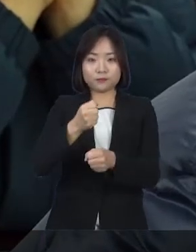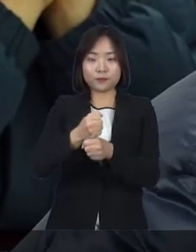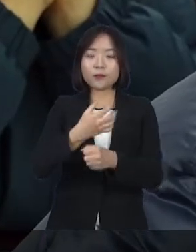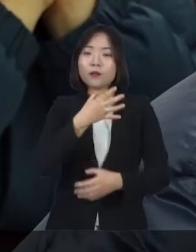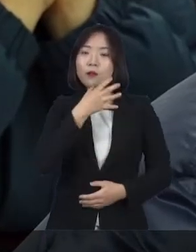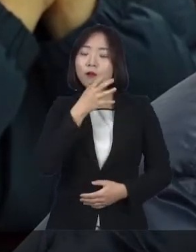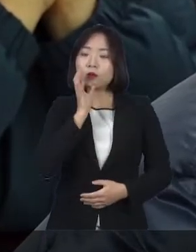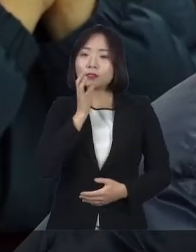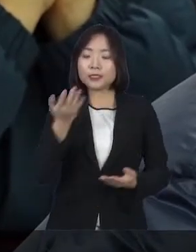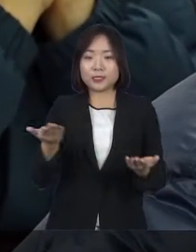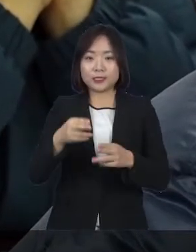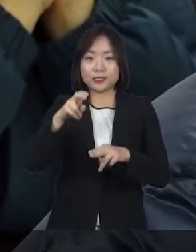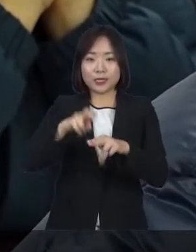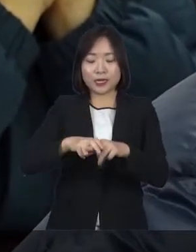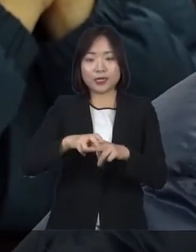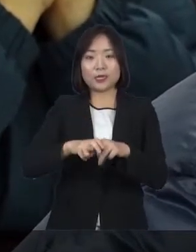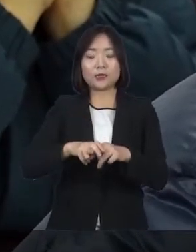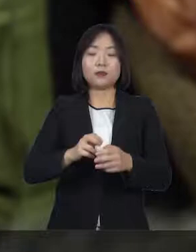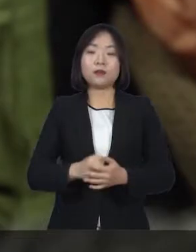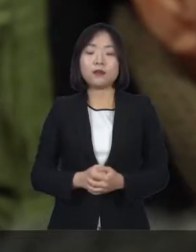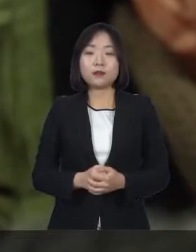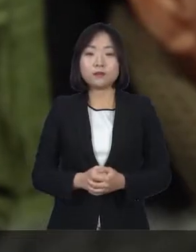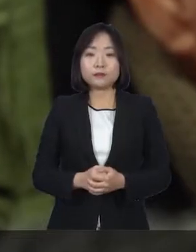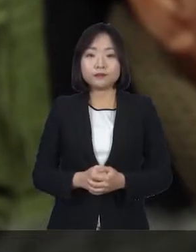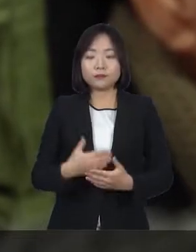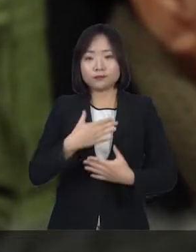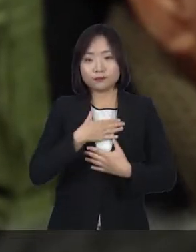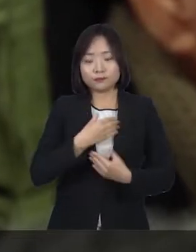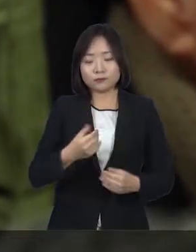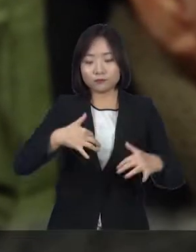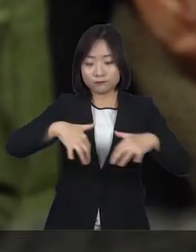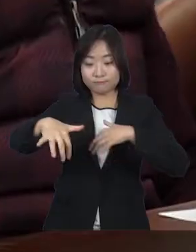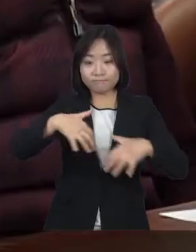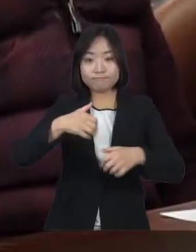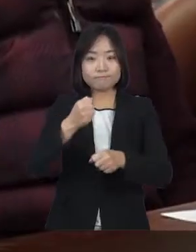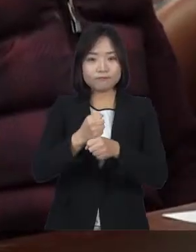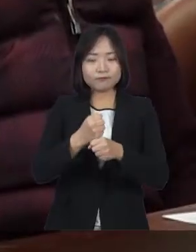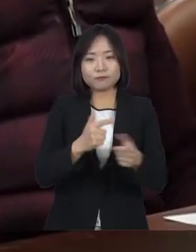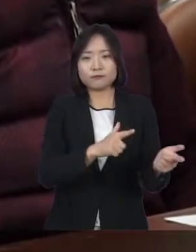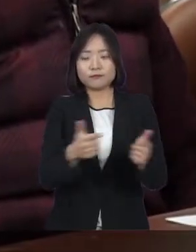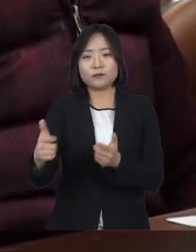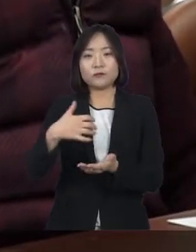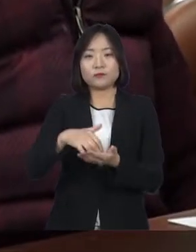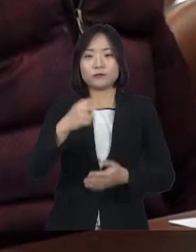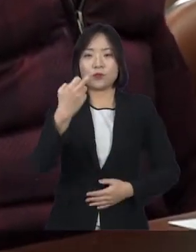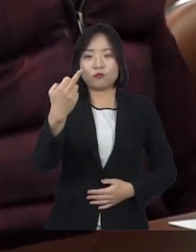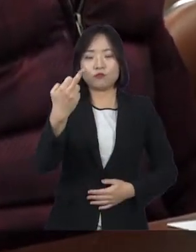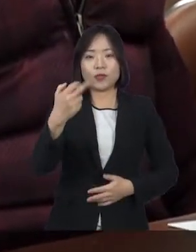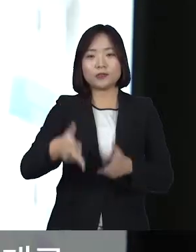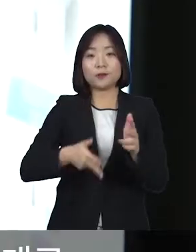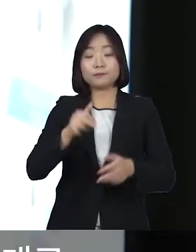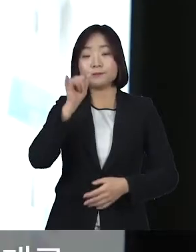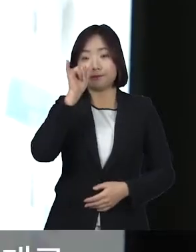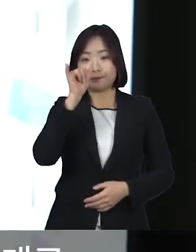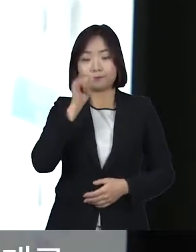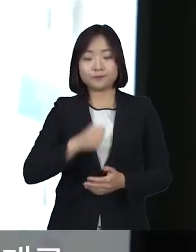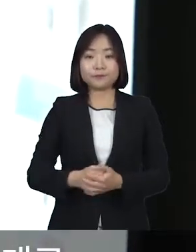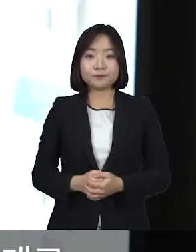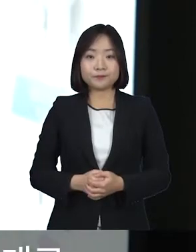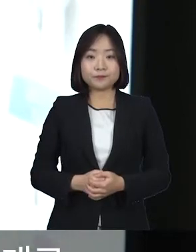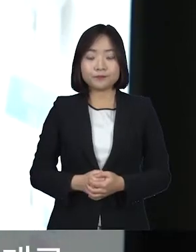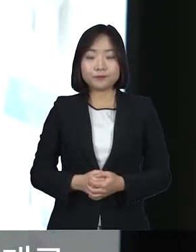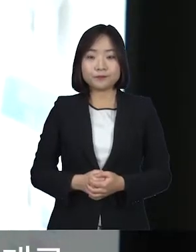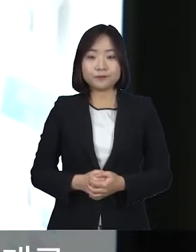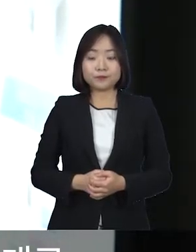일자리 복지센터와 주택 개량 지원, 안전한 골목길 조성 등 12개 사업을 추진합니다. 시는